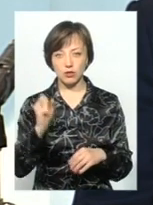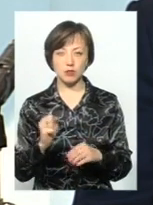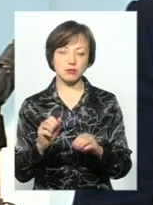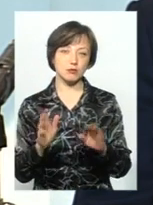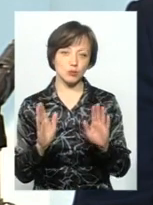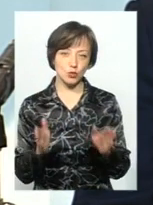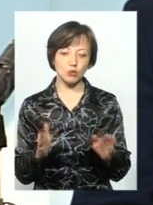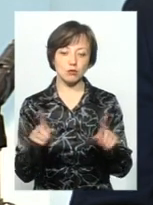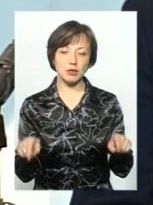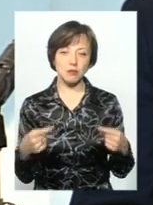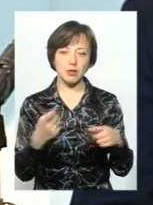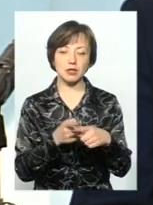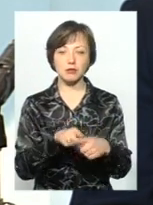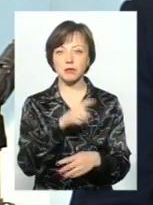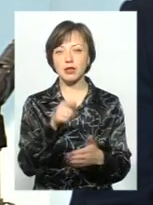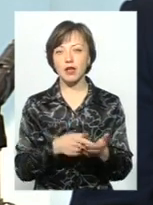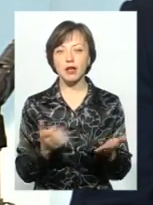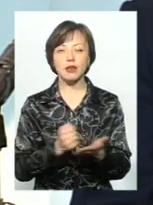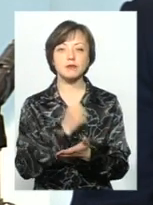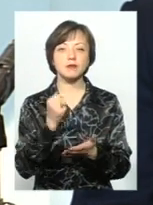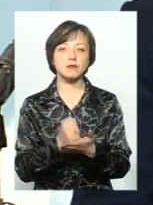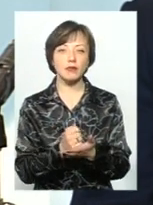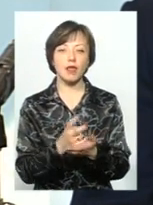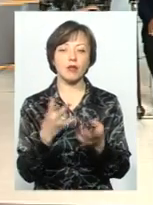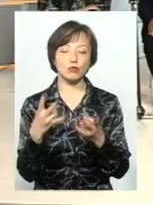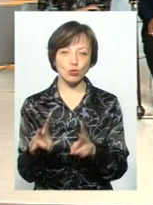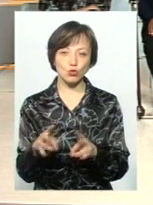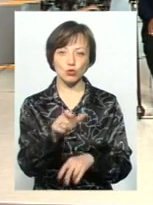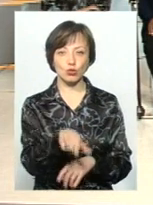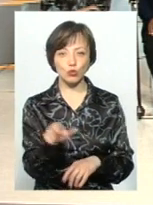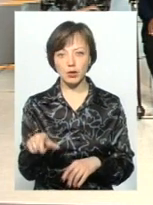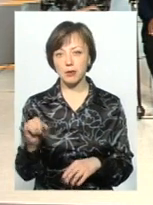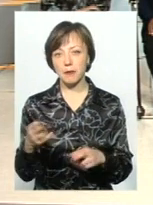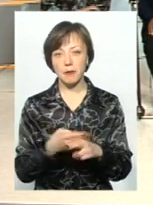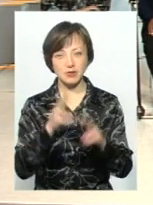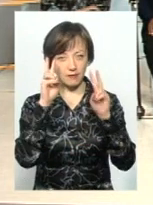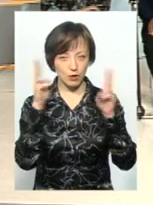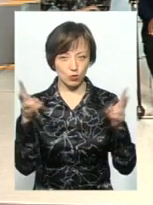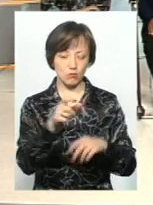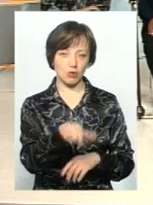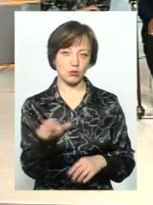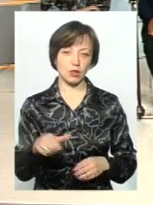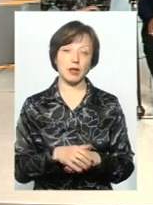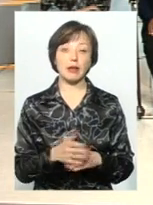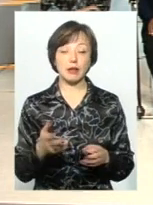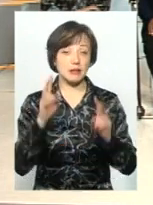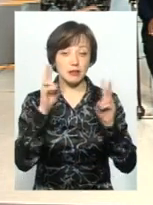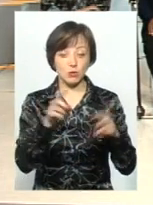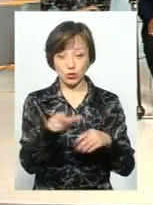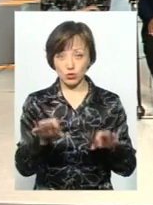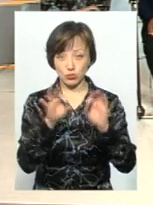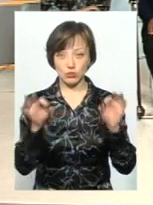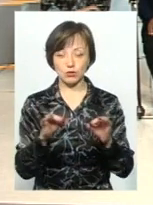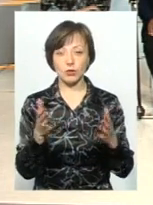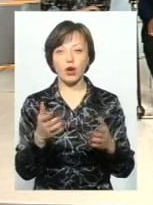будуть прийматися на шкоду людям і без відома людей. Тому що однією із вимог, які